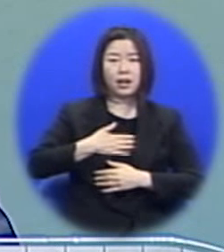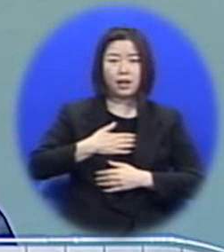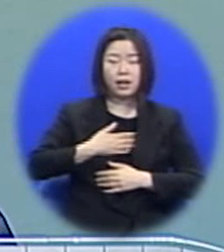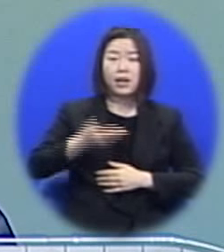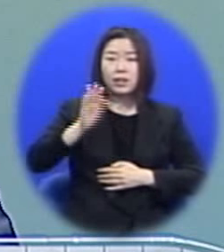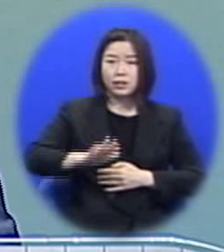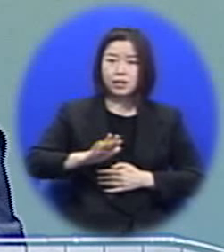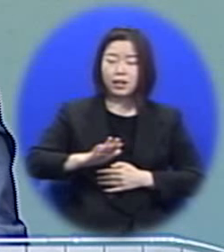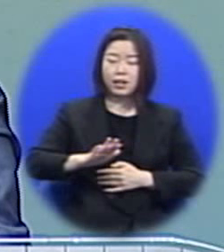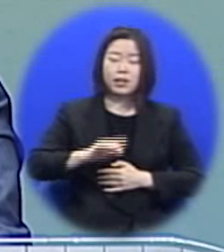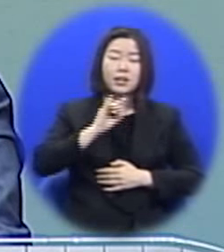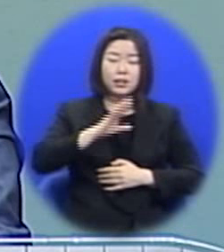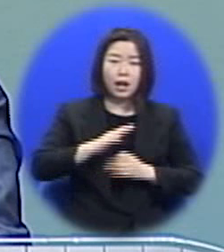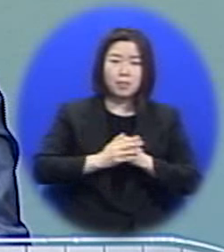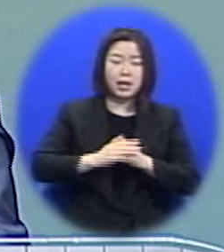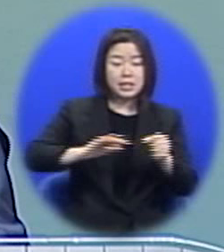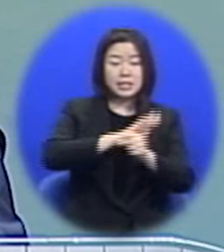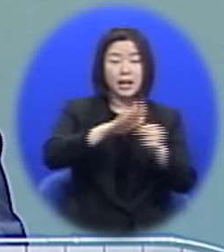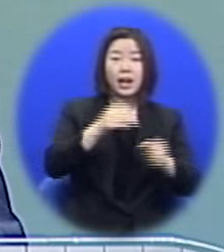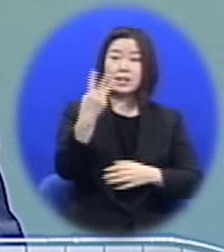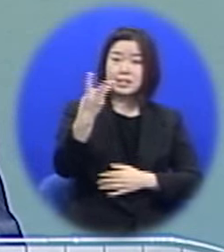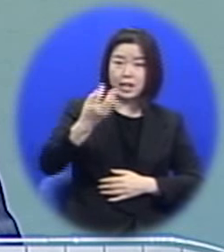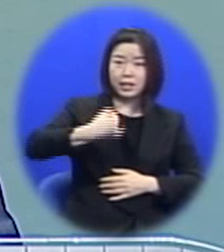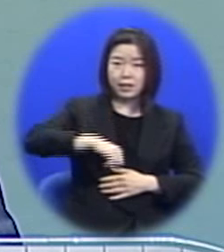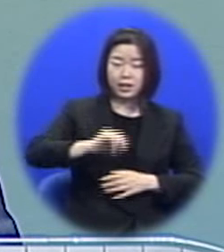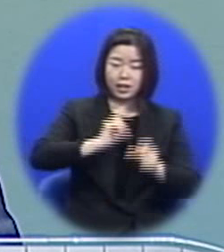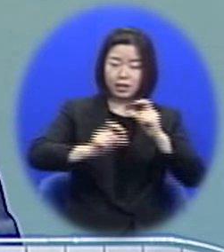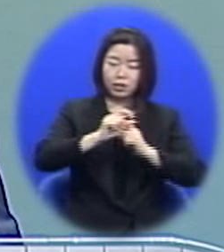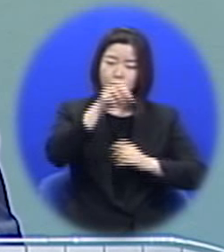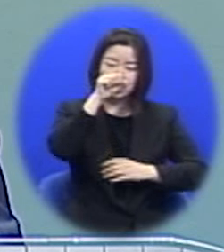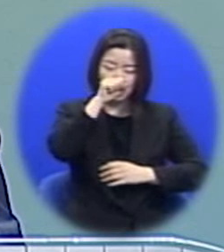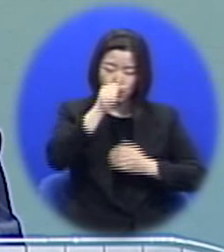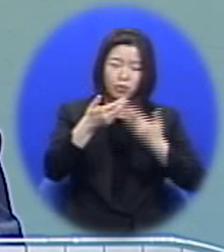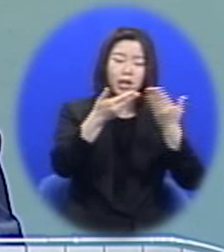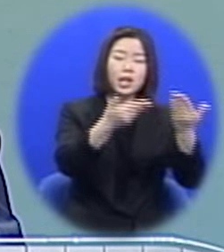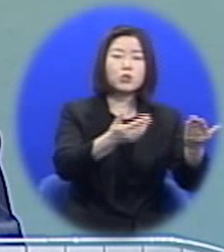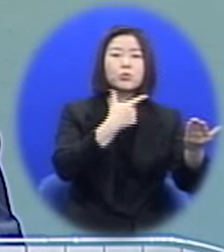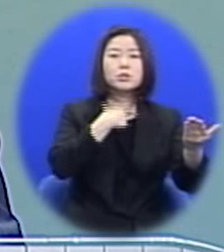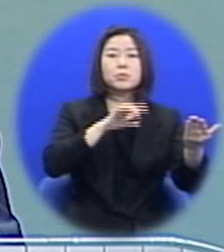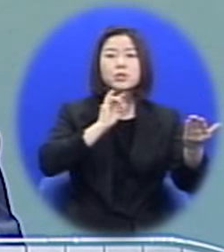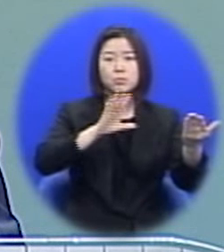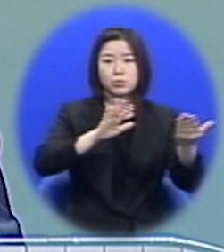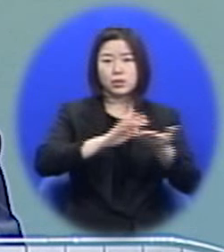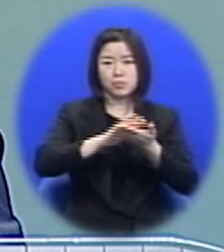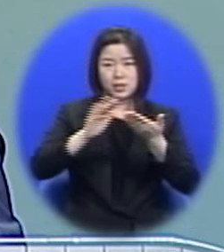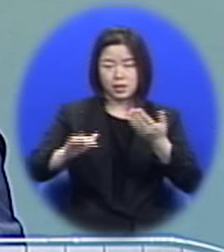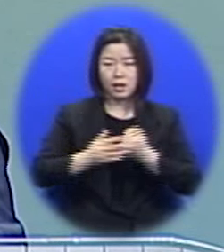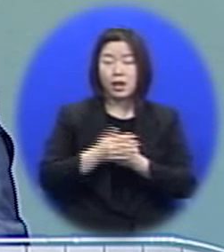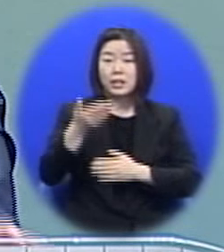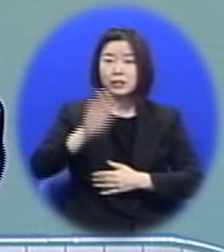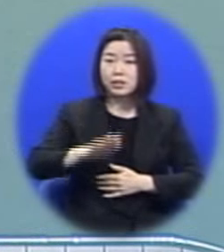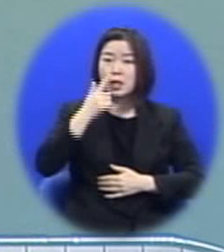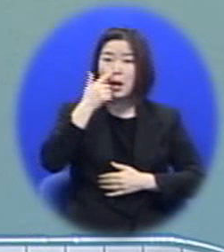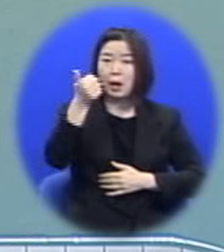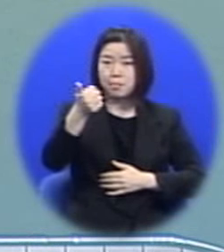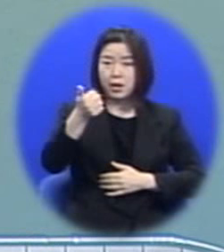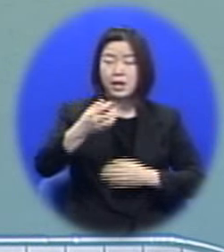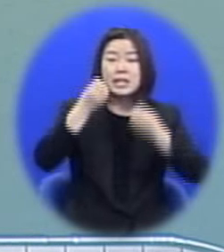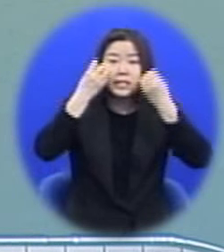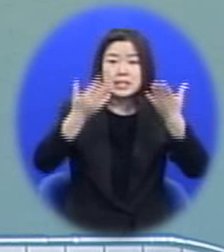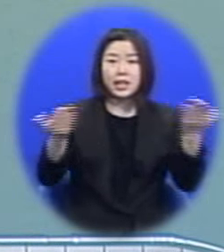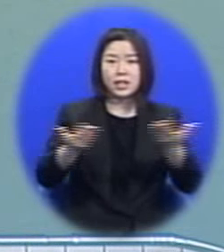다만 사랑하는 세 딸에게 더 좋은 것을 해주고 싶으셨던 것뿐입니다. 그런데 아빠의 새 일은